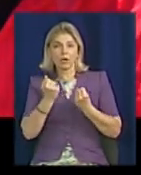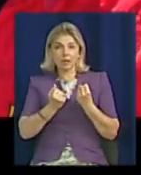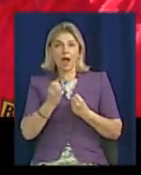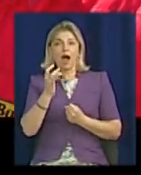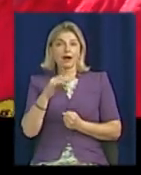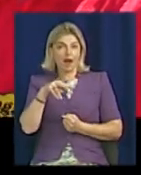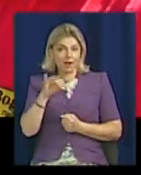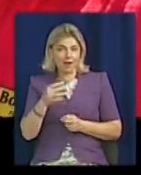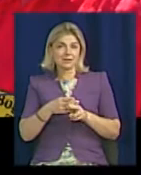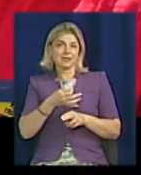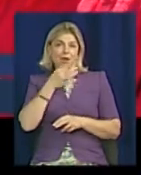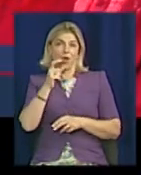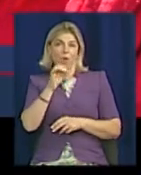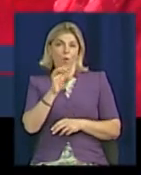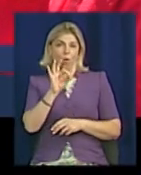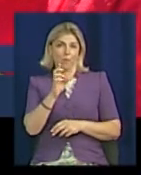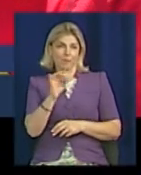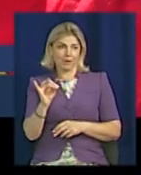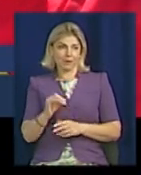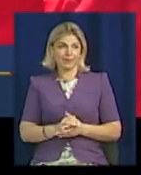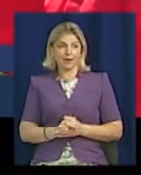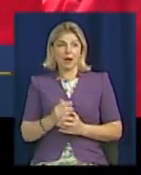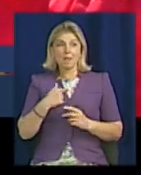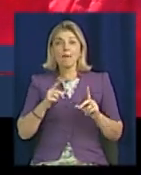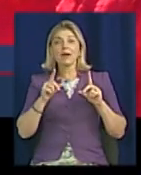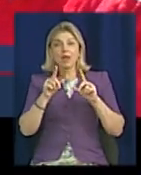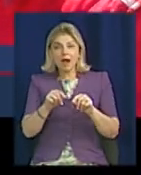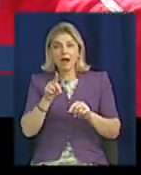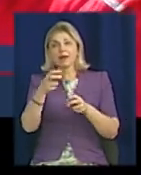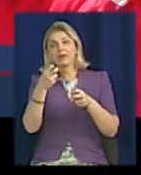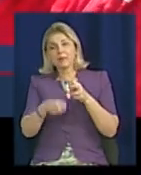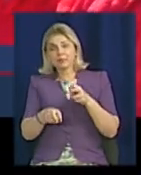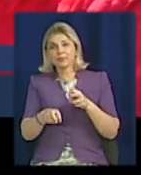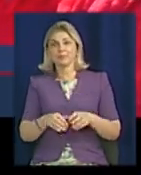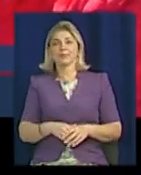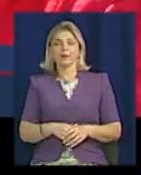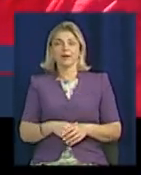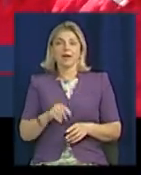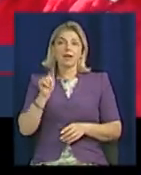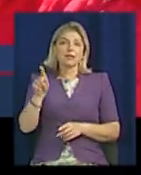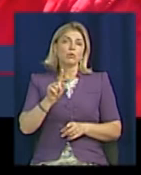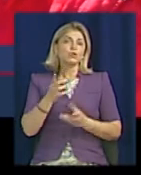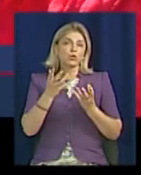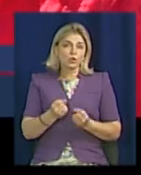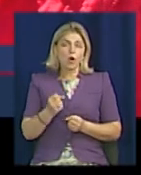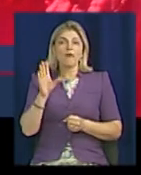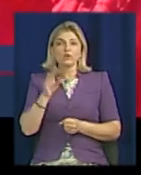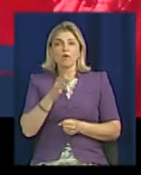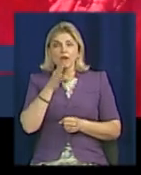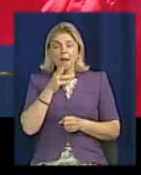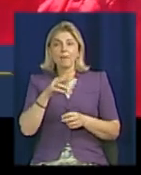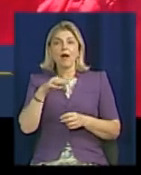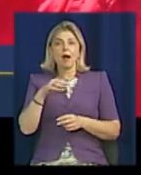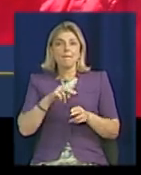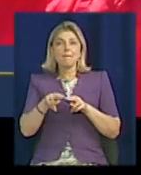– це хобі. Проїхали, там оторвалось, там все время механіки. Проїхали, там відірвалося, там ще весь час механіки геть